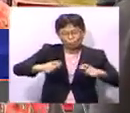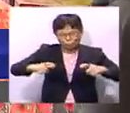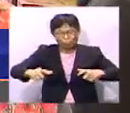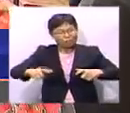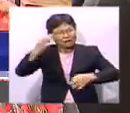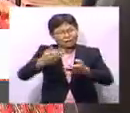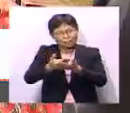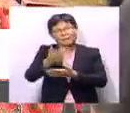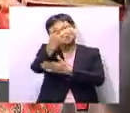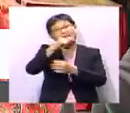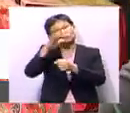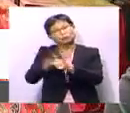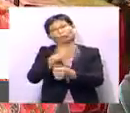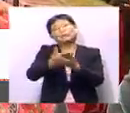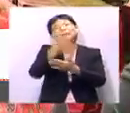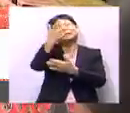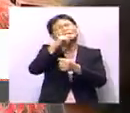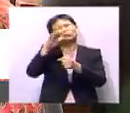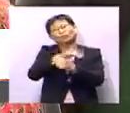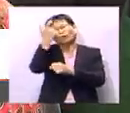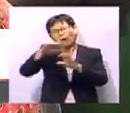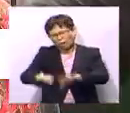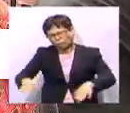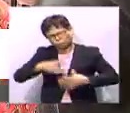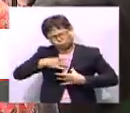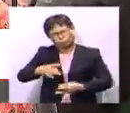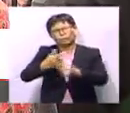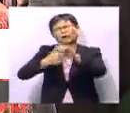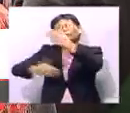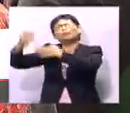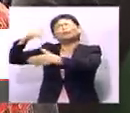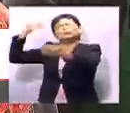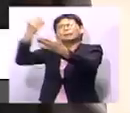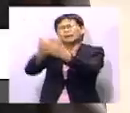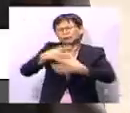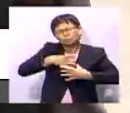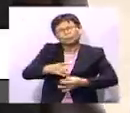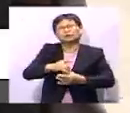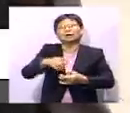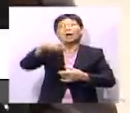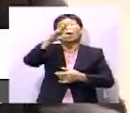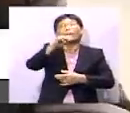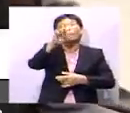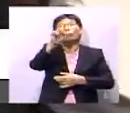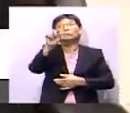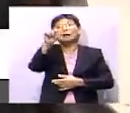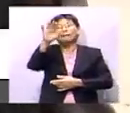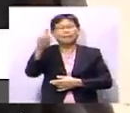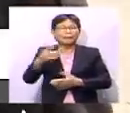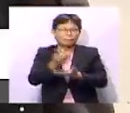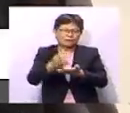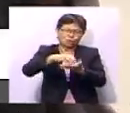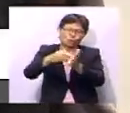memang kita orang kalau beli tiga memang tak cukup. Sebab anak-anak memang suka lah, memang daripada dulu dah suka martabak. Beli kuih